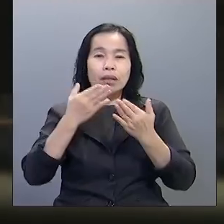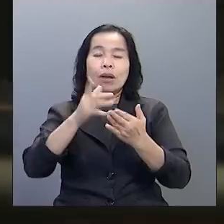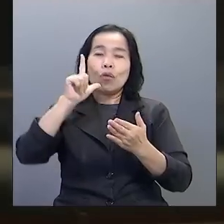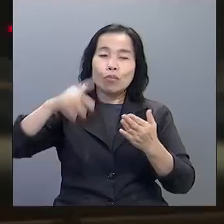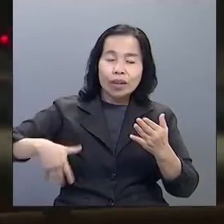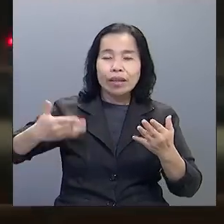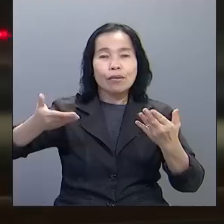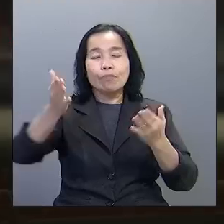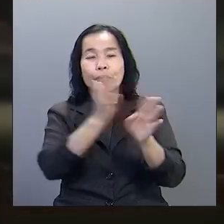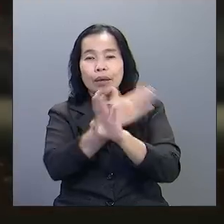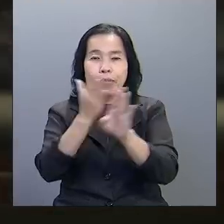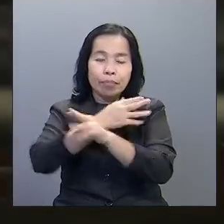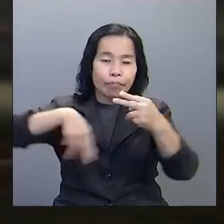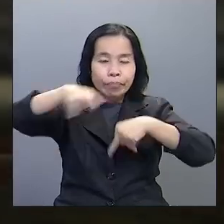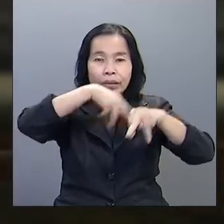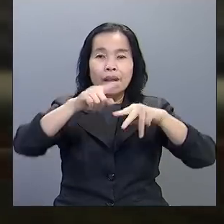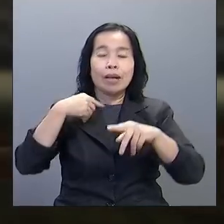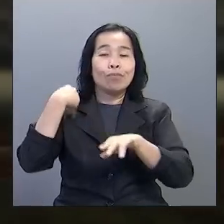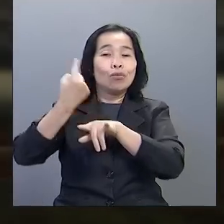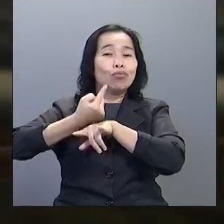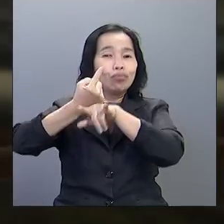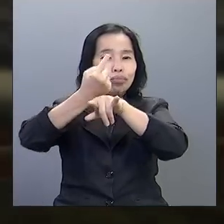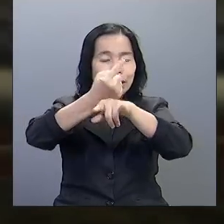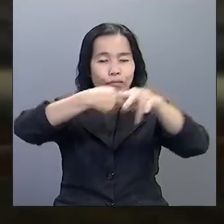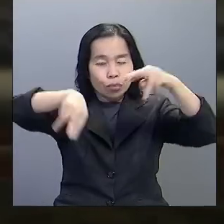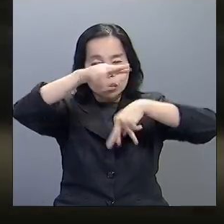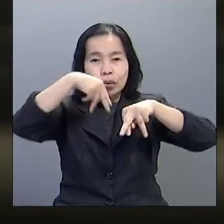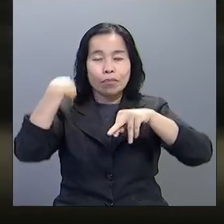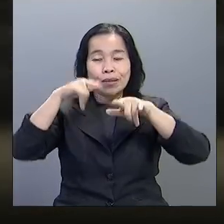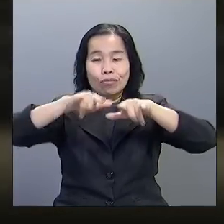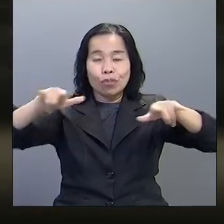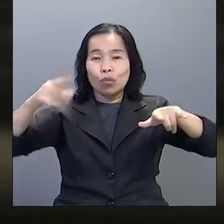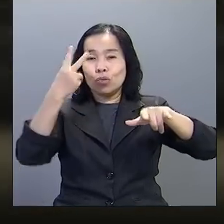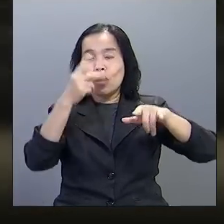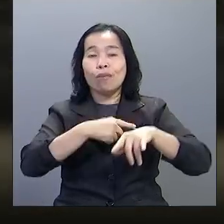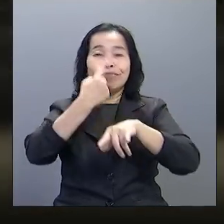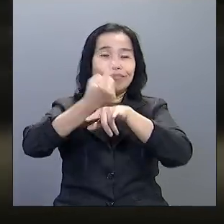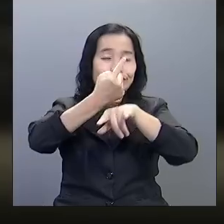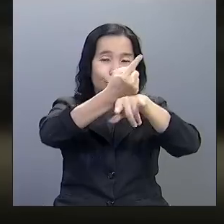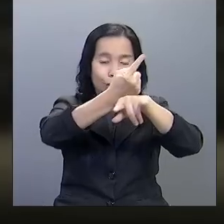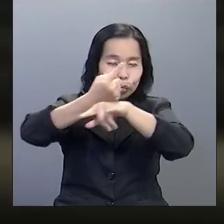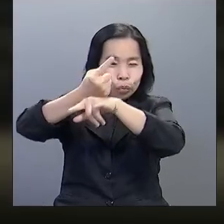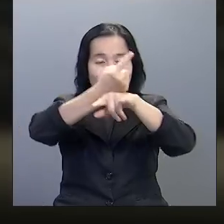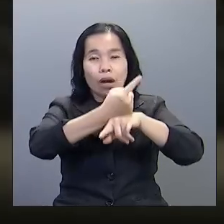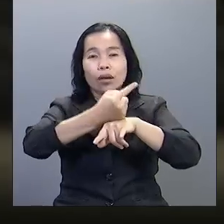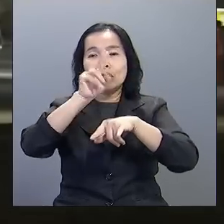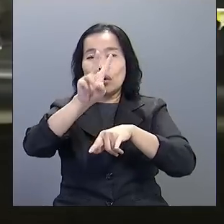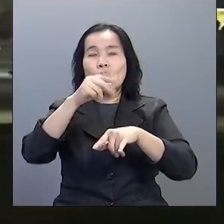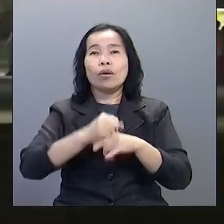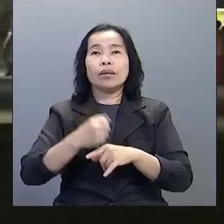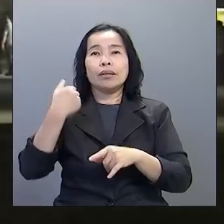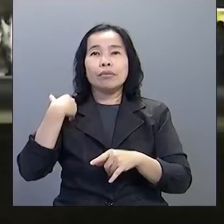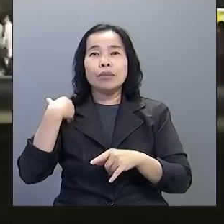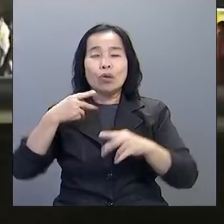ค้นหาพร้อมสนับสนุนเครื่องบินลาดตระเวนทางทะเลแบบดอร์เนียร์2เครื่องครับเฮลิคอปเตอร์ค้นหาผู้ประสบภัย2เครื่อง UAV 1เ